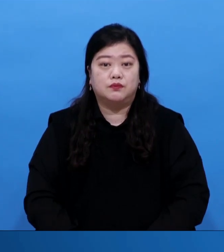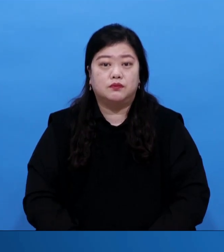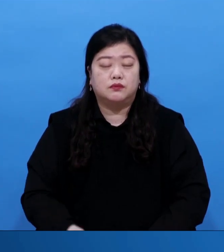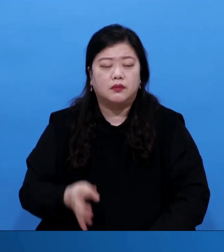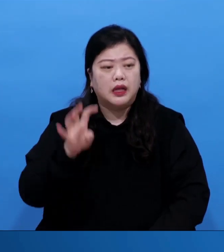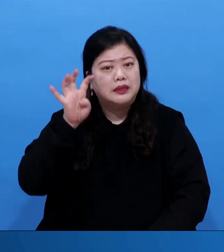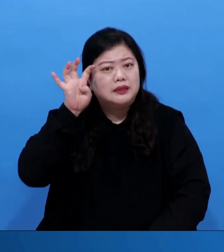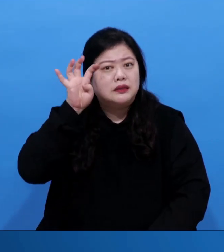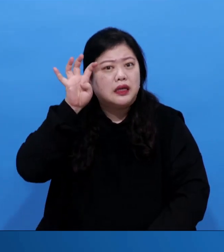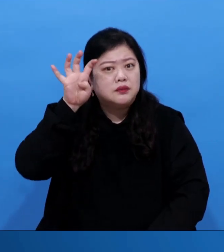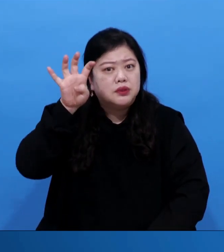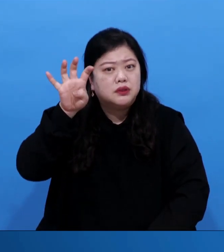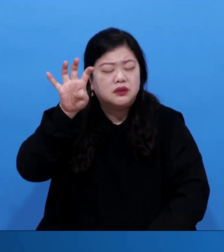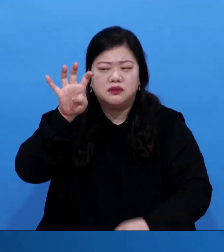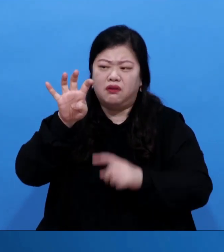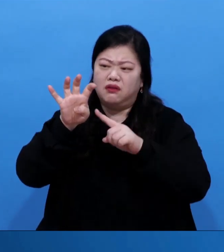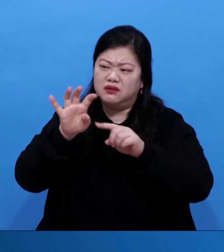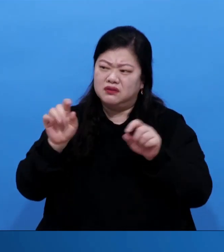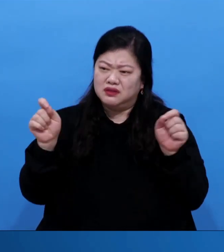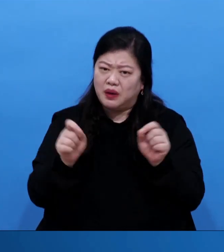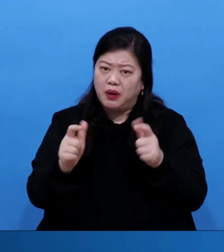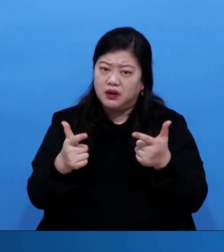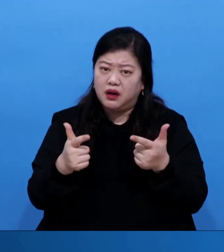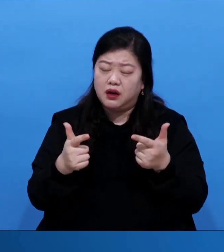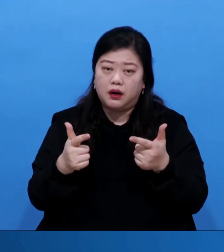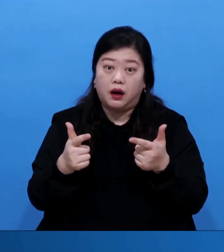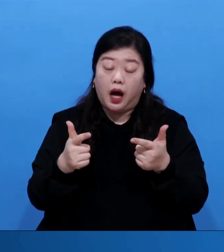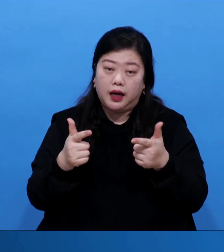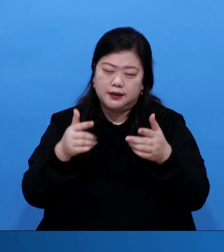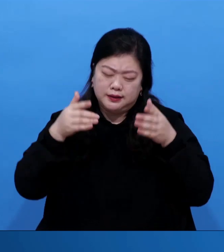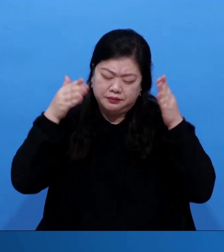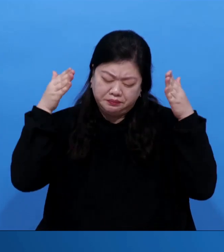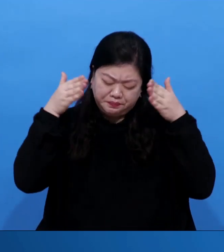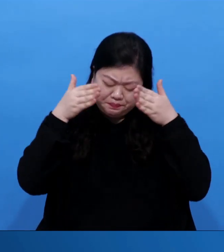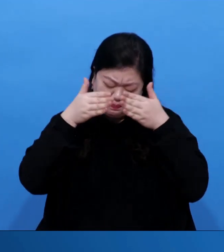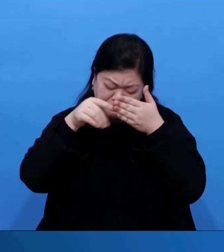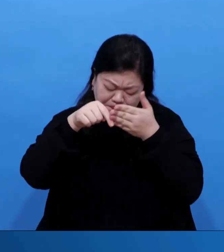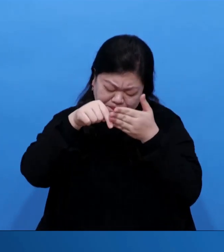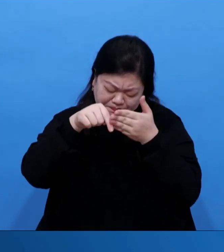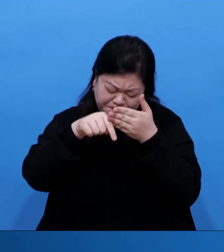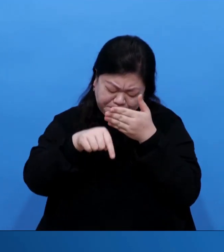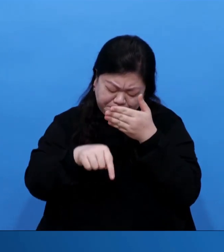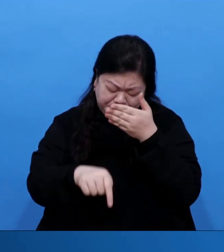Concentrating for 40 days, the people became completely different. 어떻게 달라졌습니까? How did they become different?